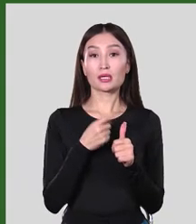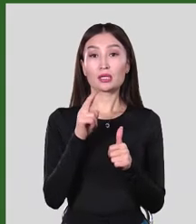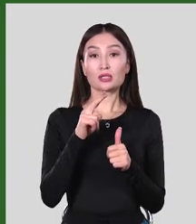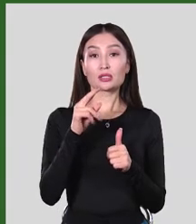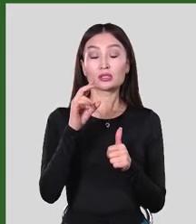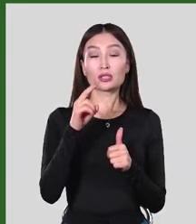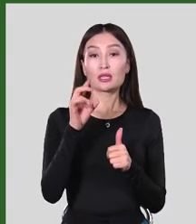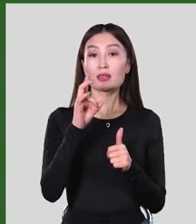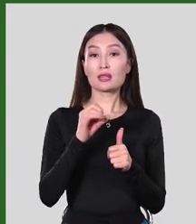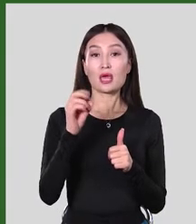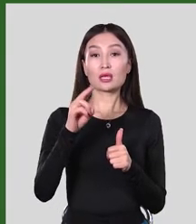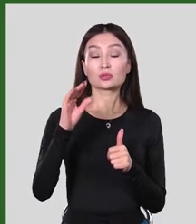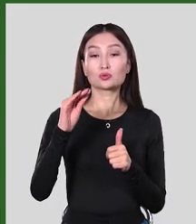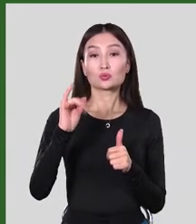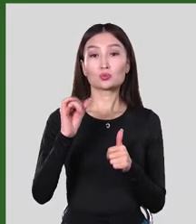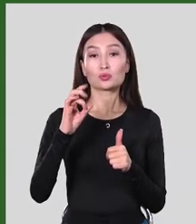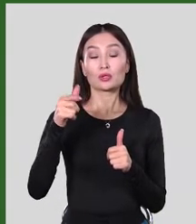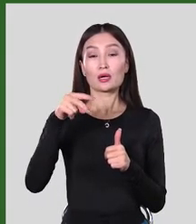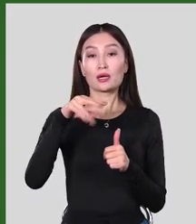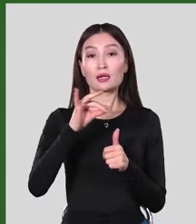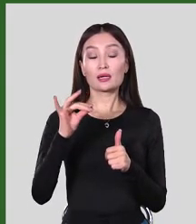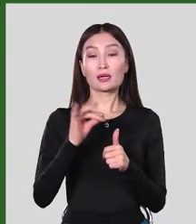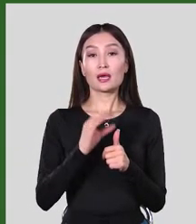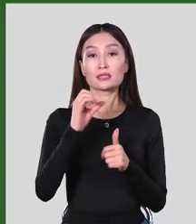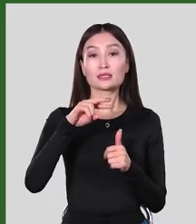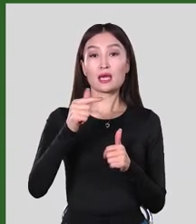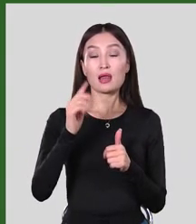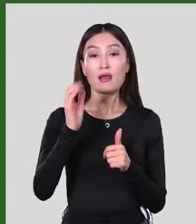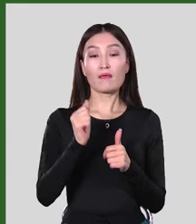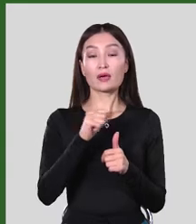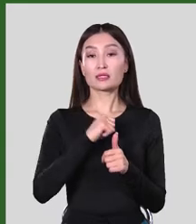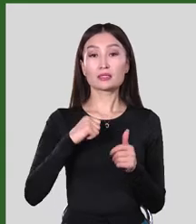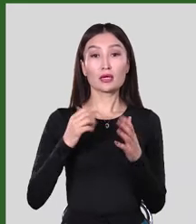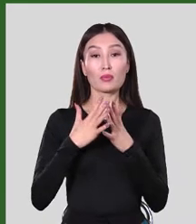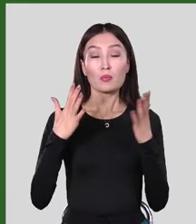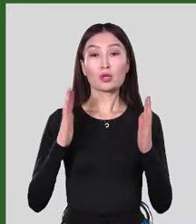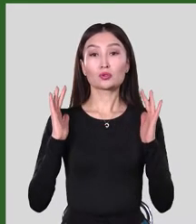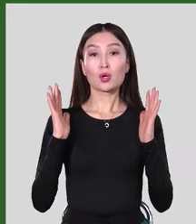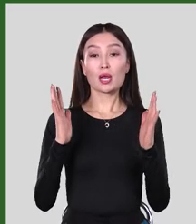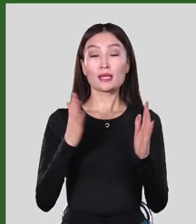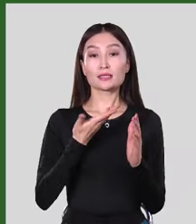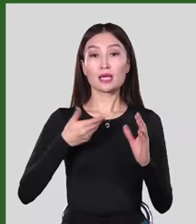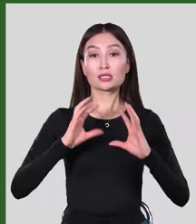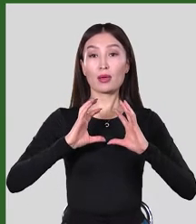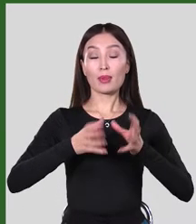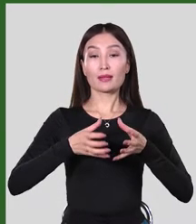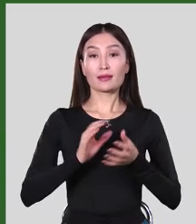джунглями, а сельвой. Амазонская сельва – самый большой лес на нашей планете.